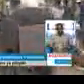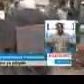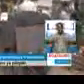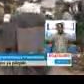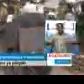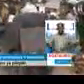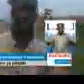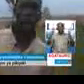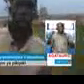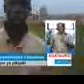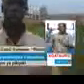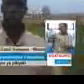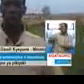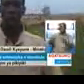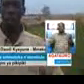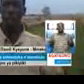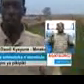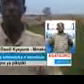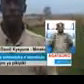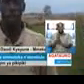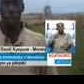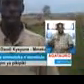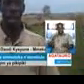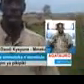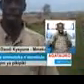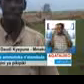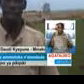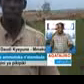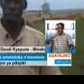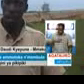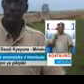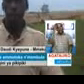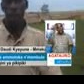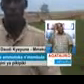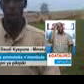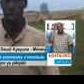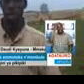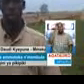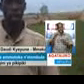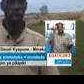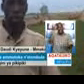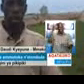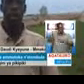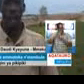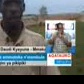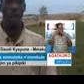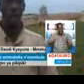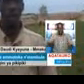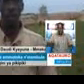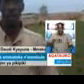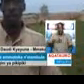ddwaliro mwajja okumutwalira. Ya mmotoka nakoze eyange gwe njagala wonna nkola ki